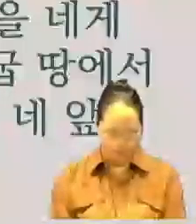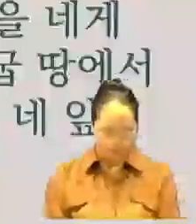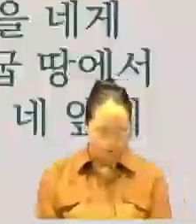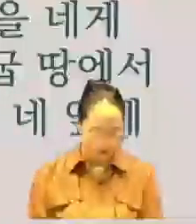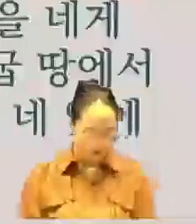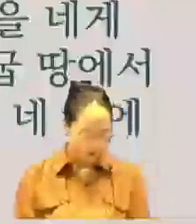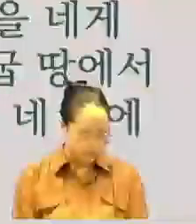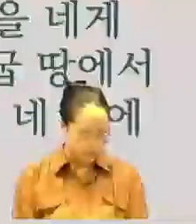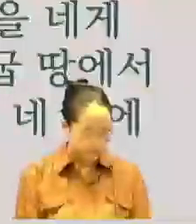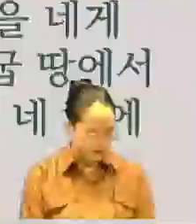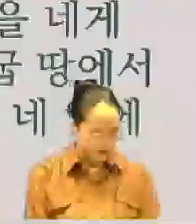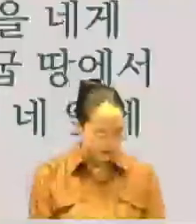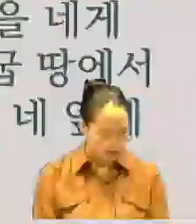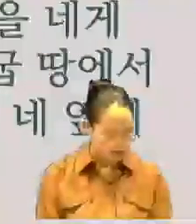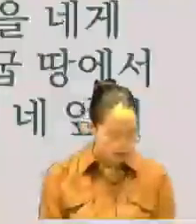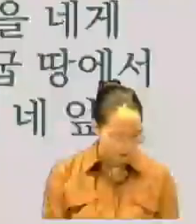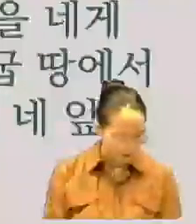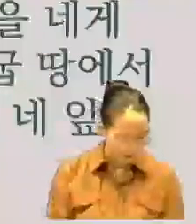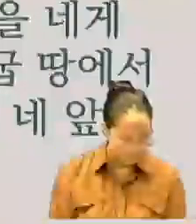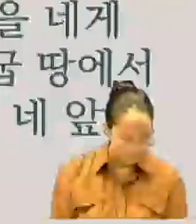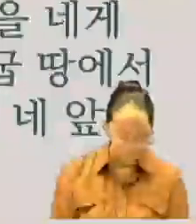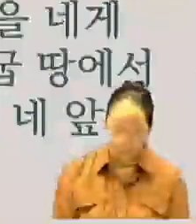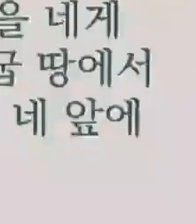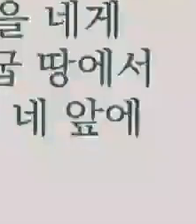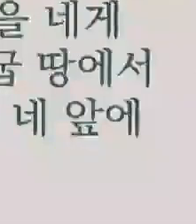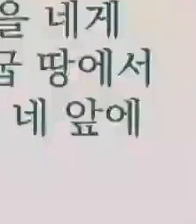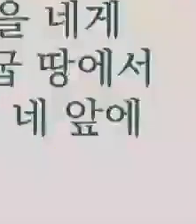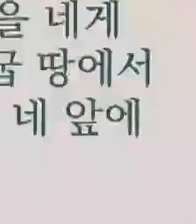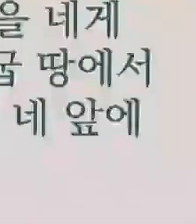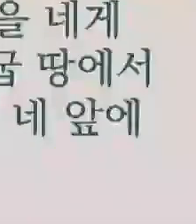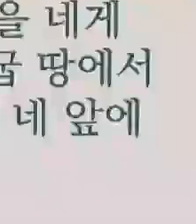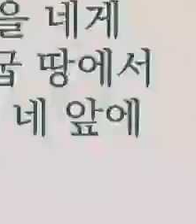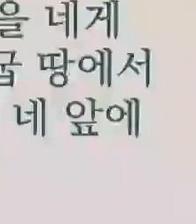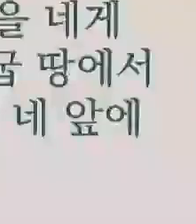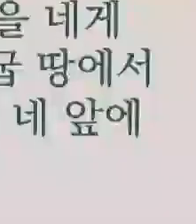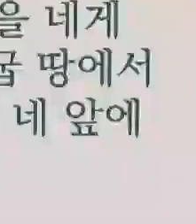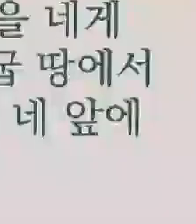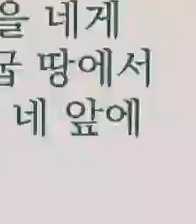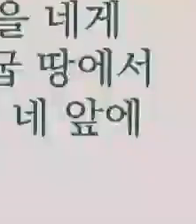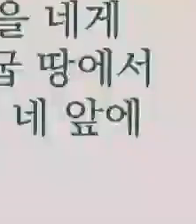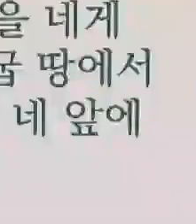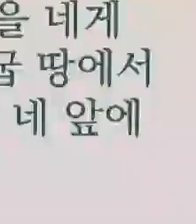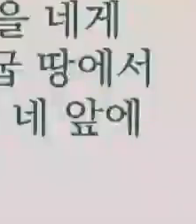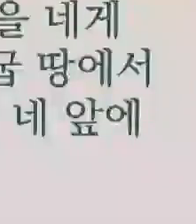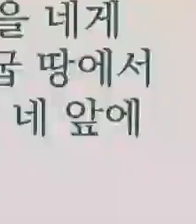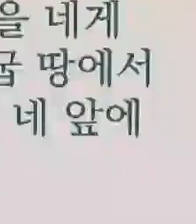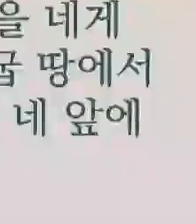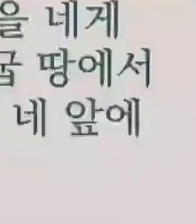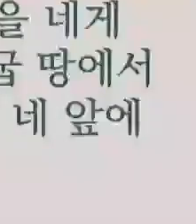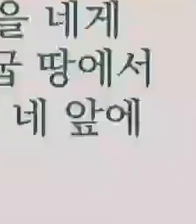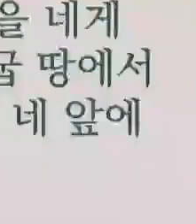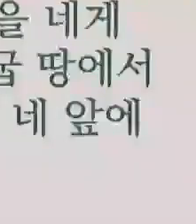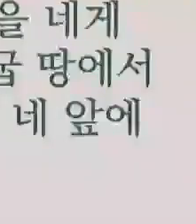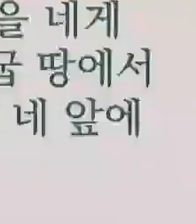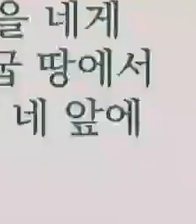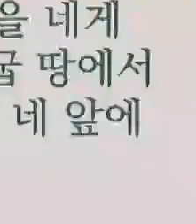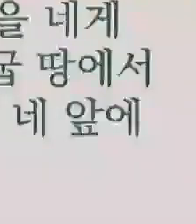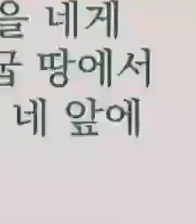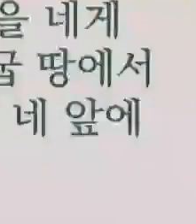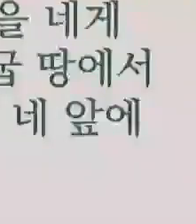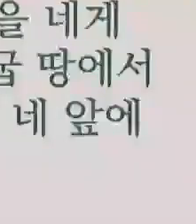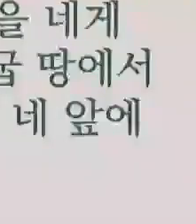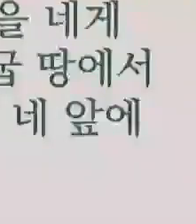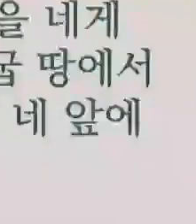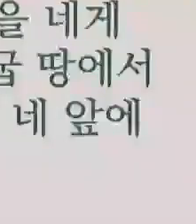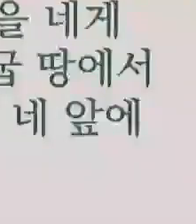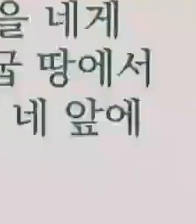六章，这可能是比较难找的一卷圣经，我们可以看一下屏幕。